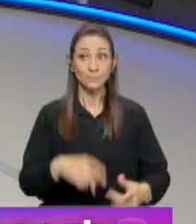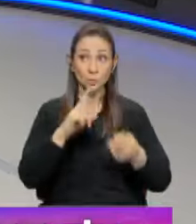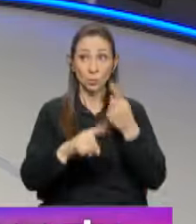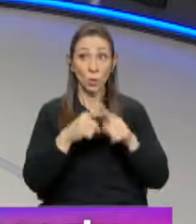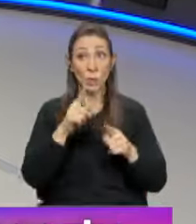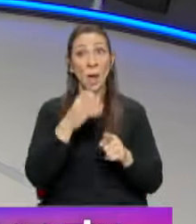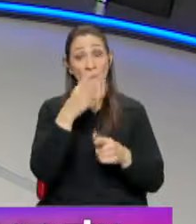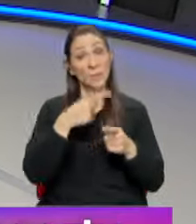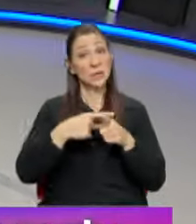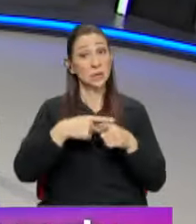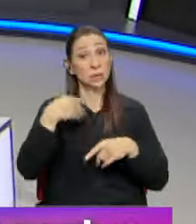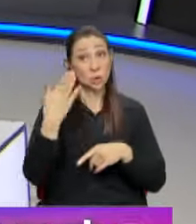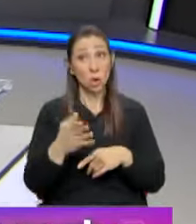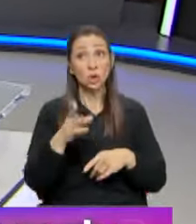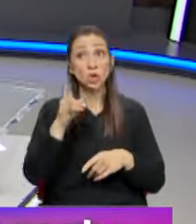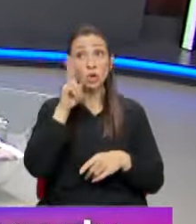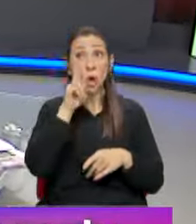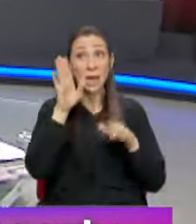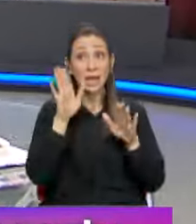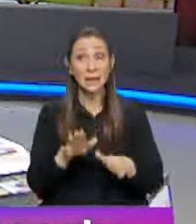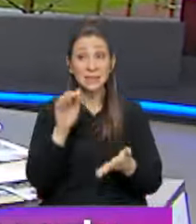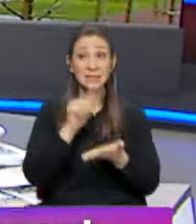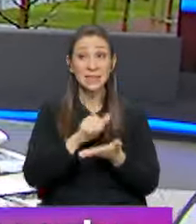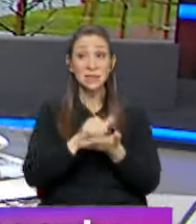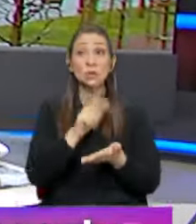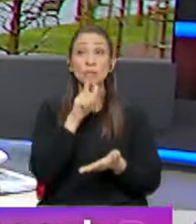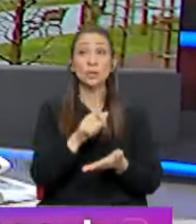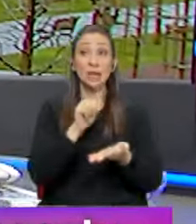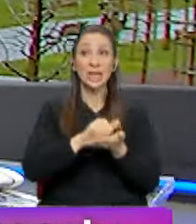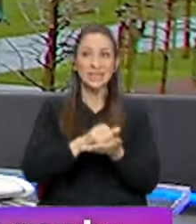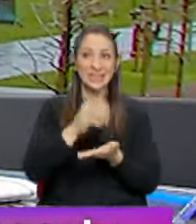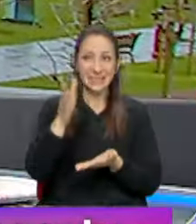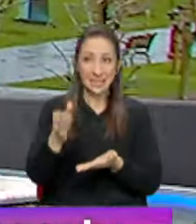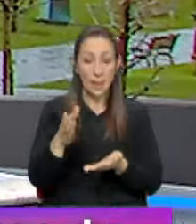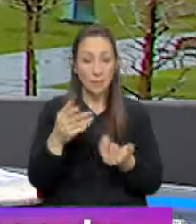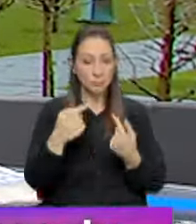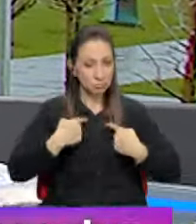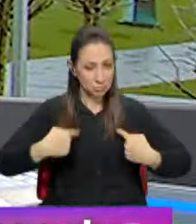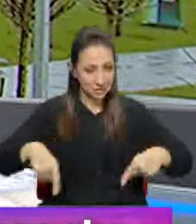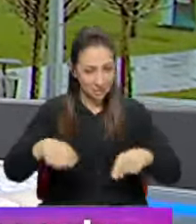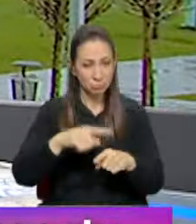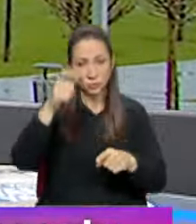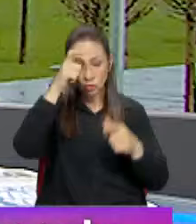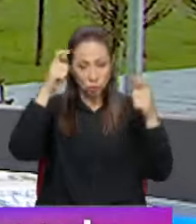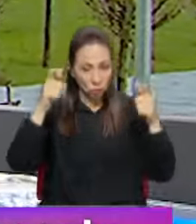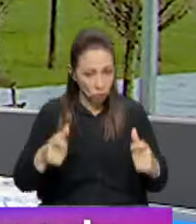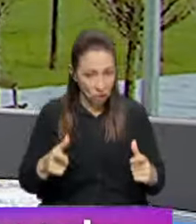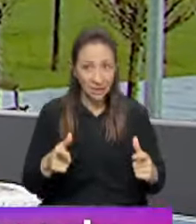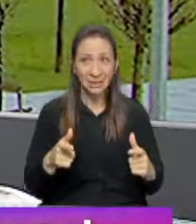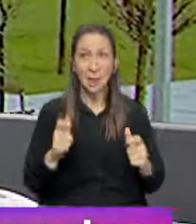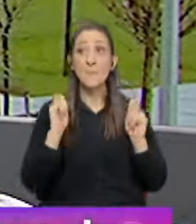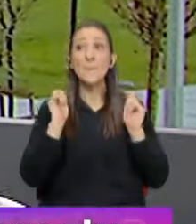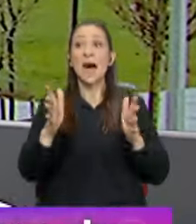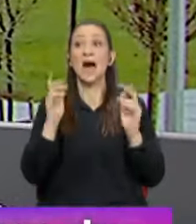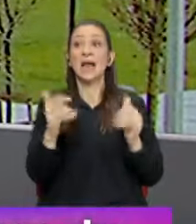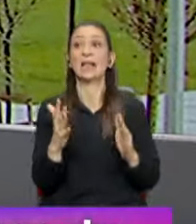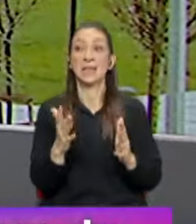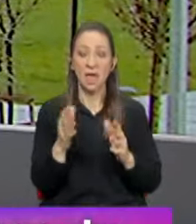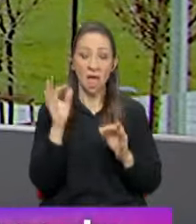Siyasetten bu haberi paylaştıktan sonra son kaldığımız gazete Sözcü gazetesiydi. Bizim memleketimizin